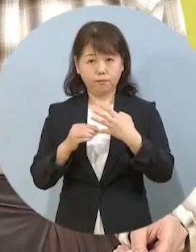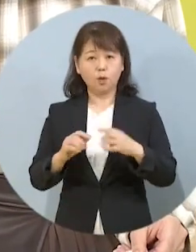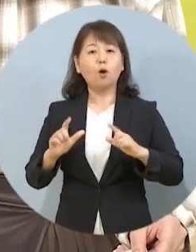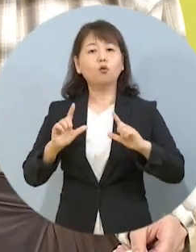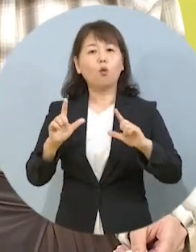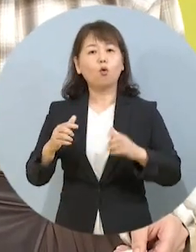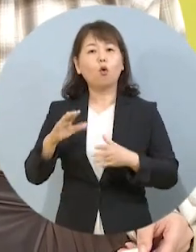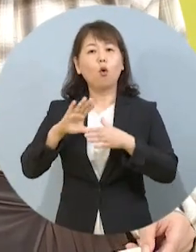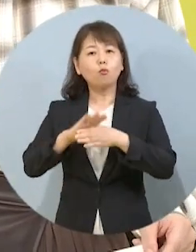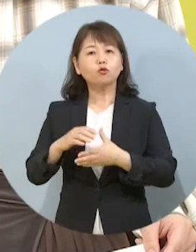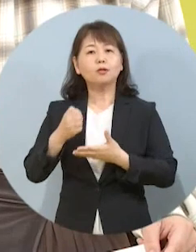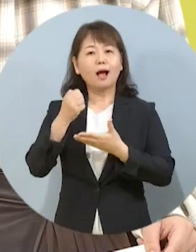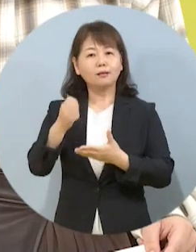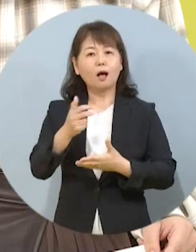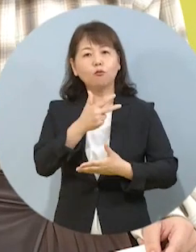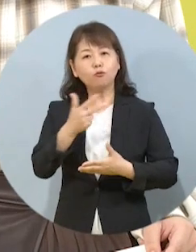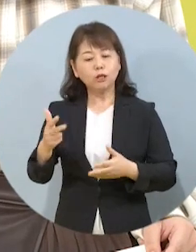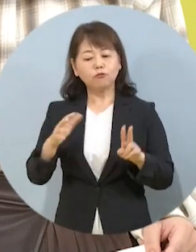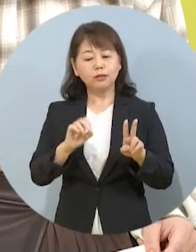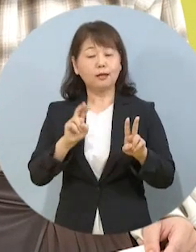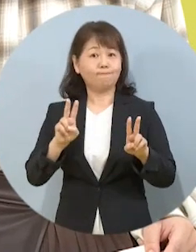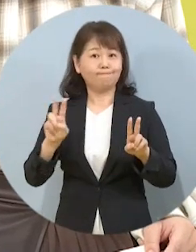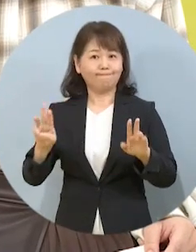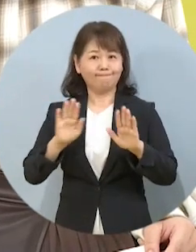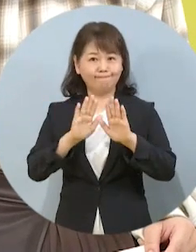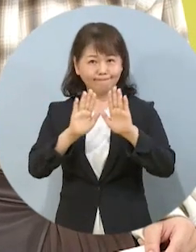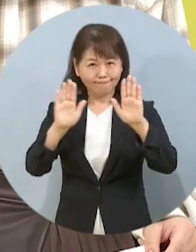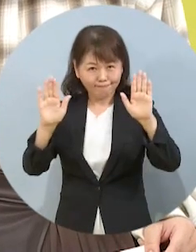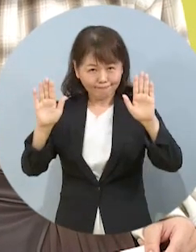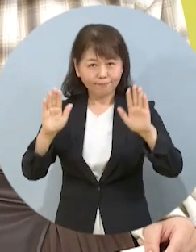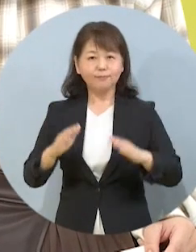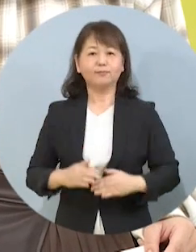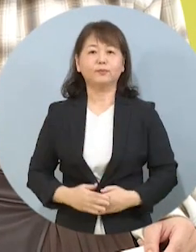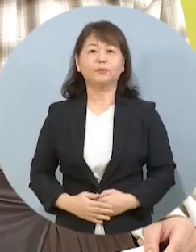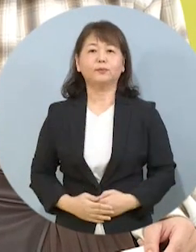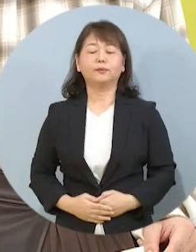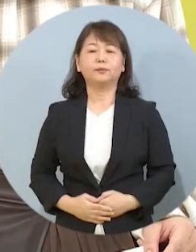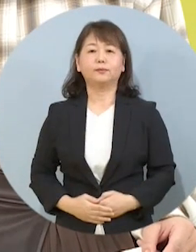東京文化財ウィーク2023が開催されています。